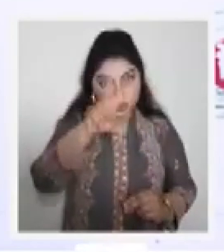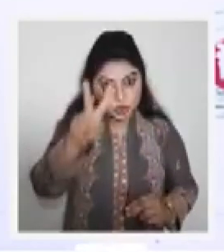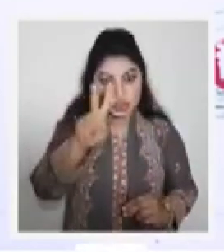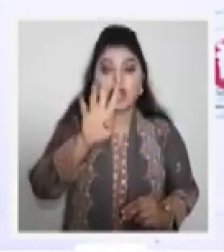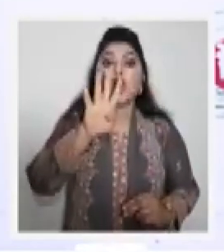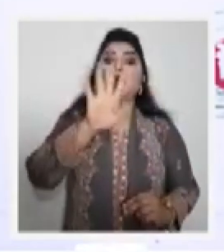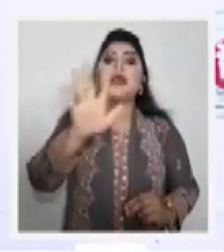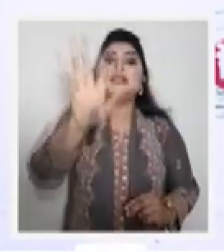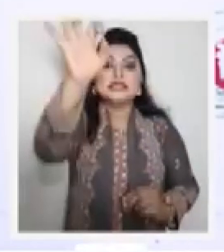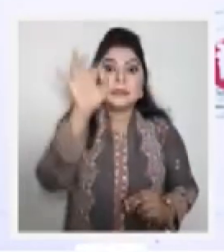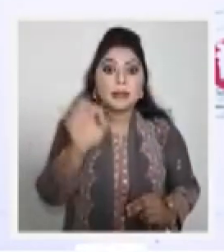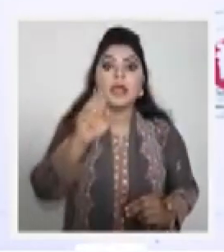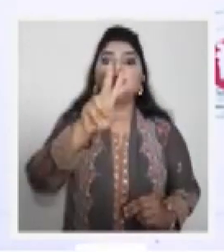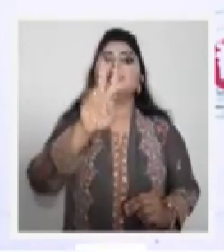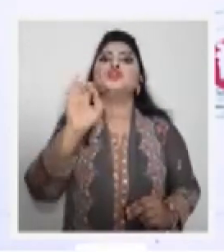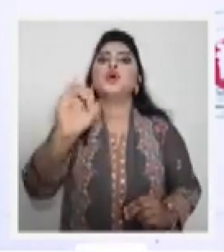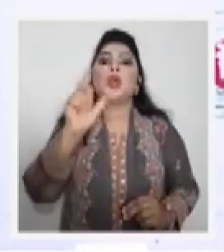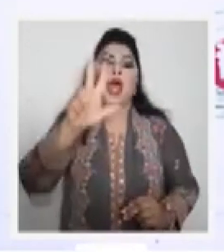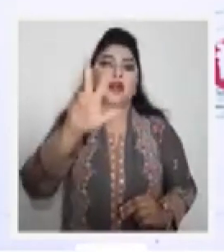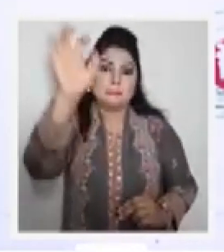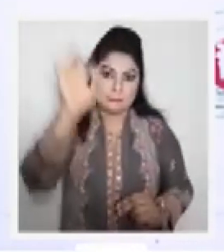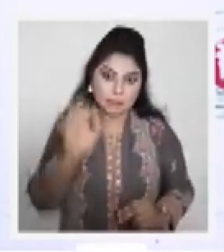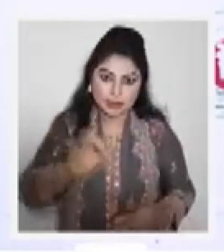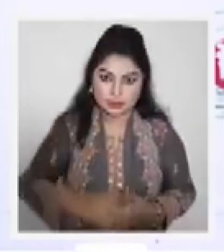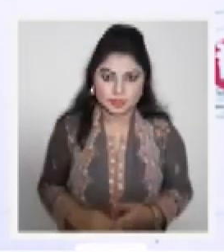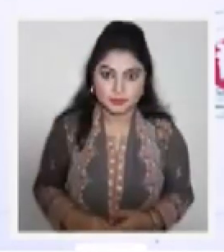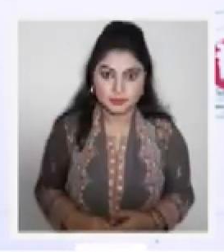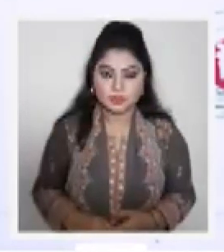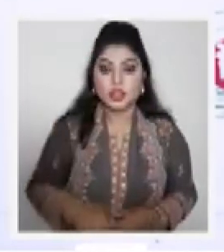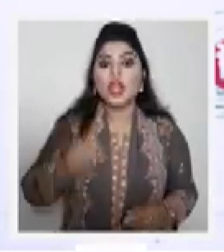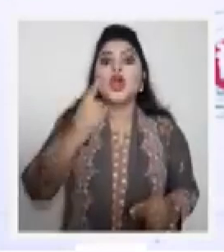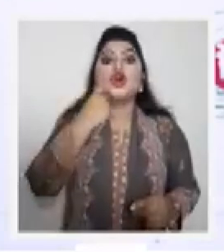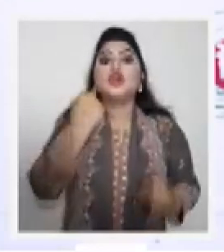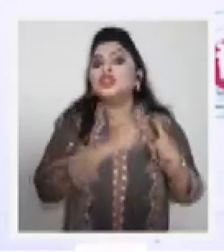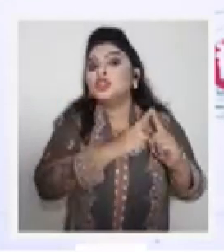29.27%, এবং 60-এর অধিক বয়সের 1,284 জন,